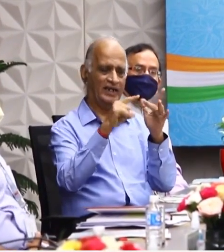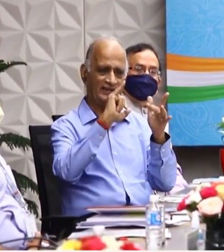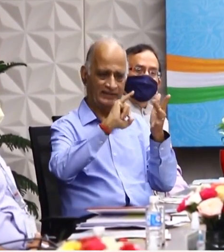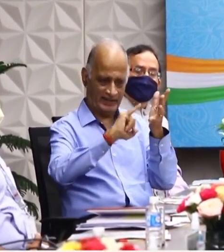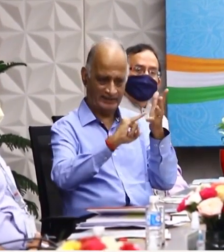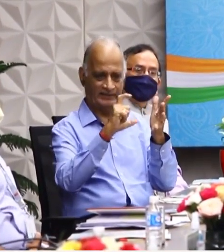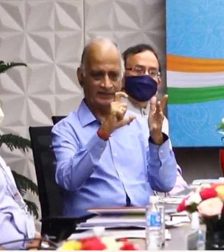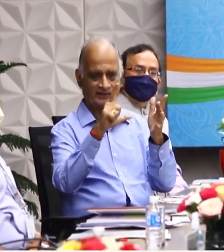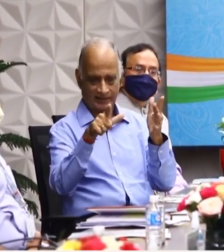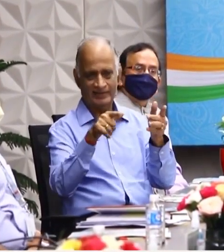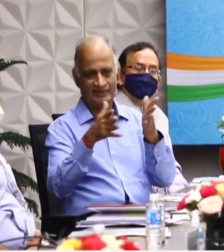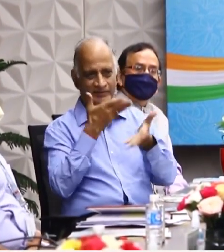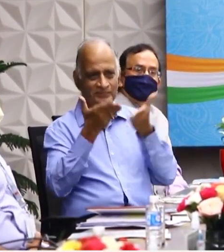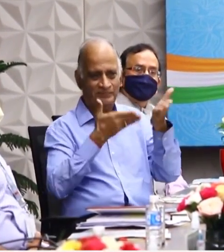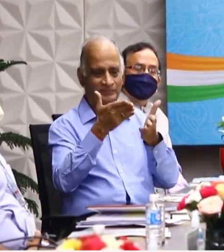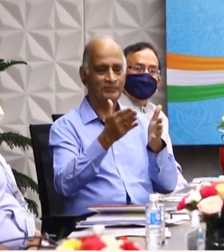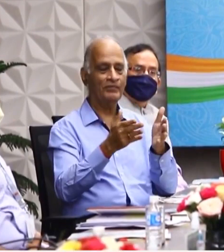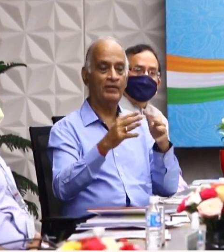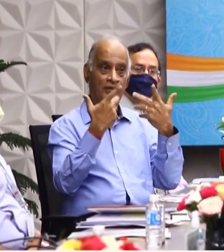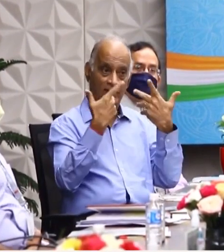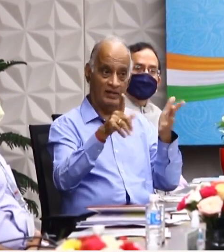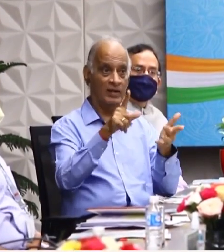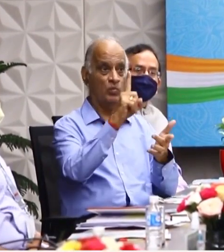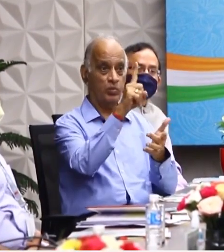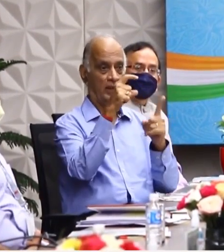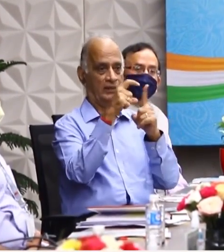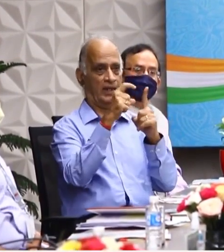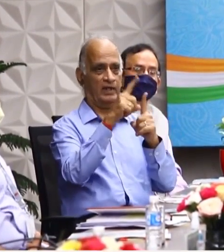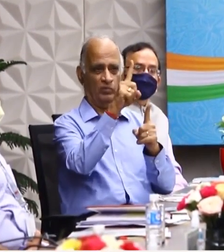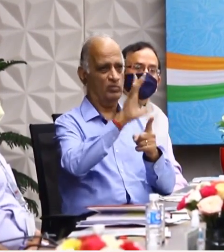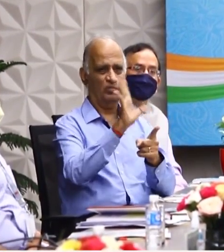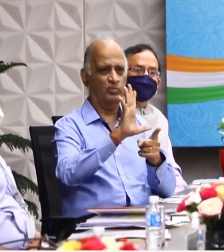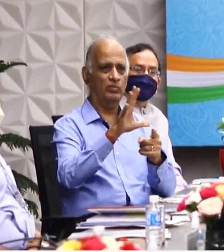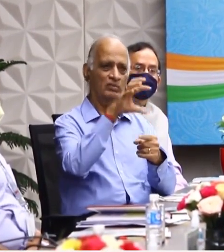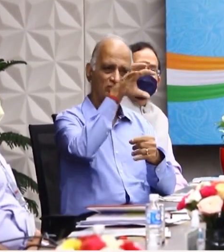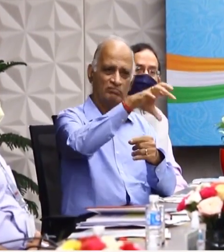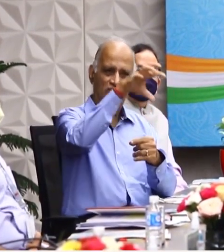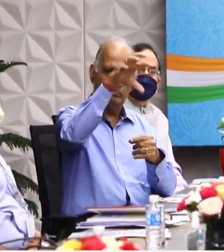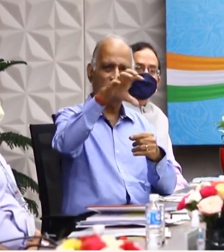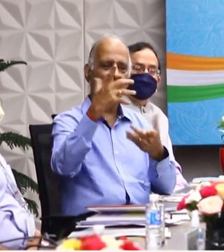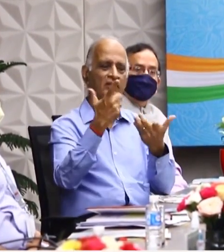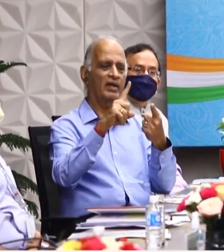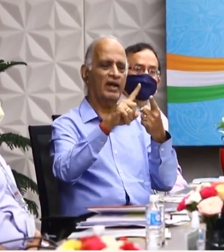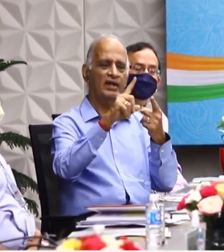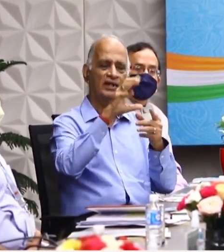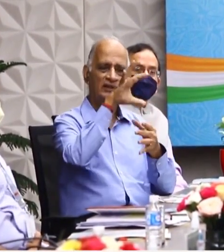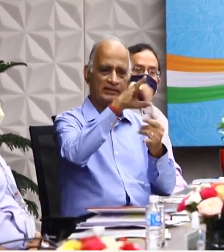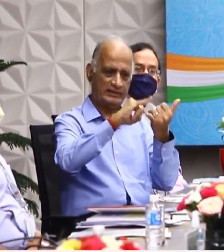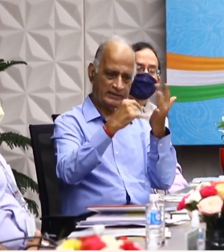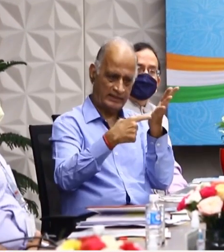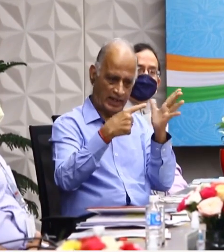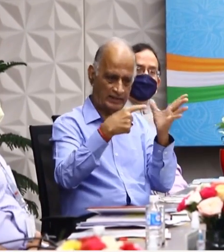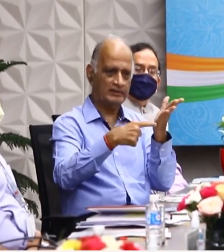सांकेतिक भाषा में जैसे ABCD और जो भी है अल्फ़ाबेटिकली वो पढ़ाए जाते हैं, तो डिक्शनरी